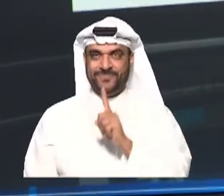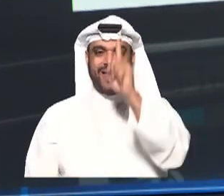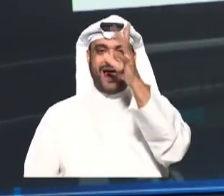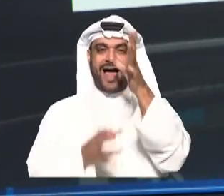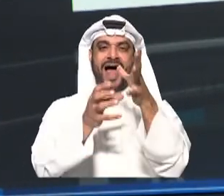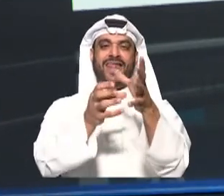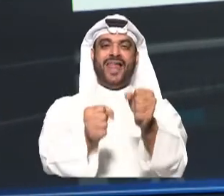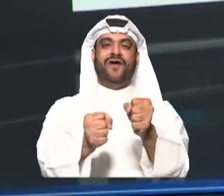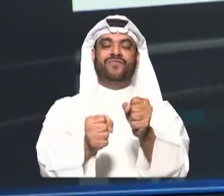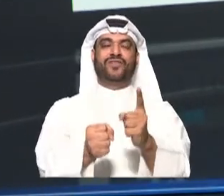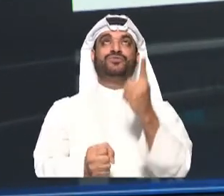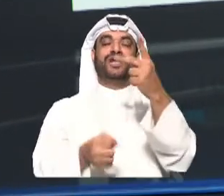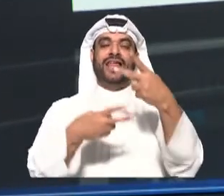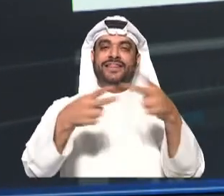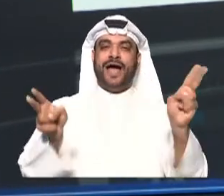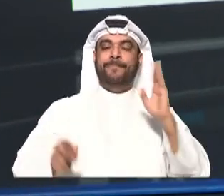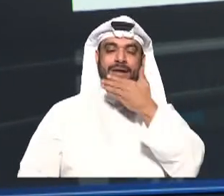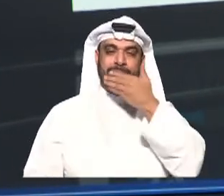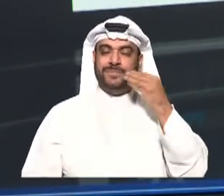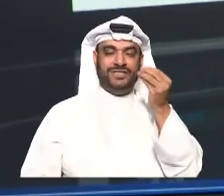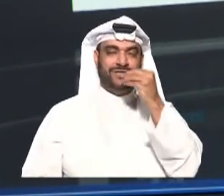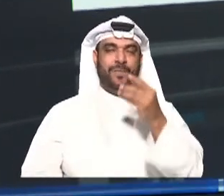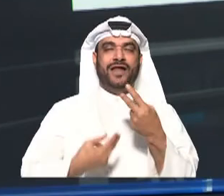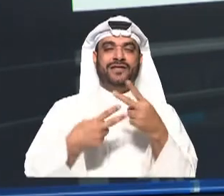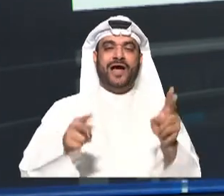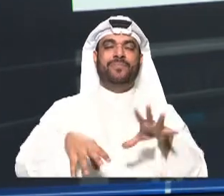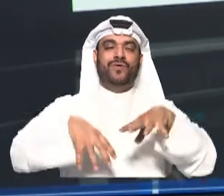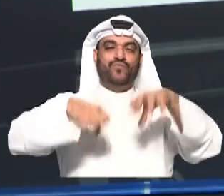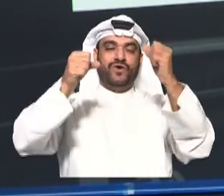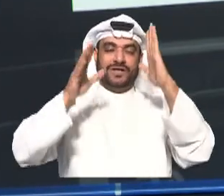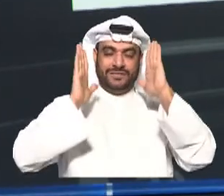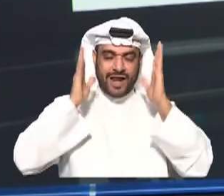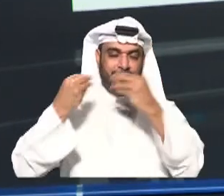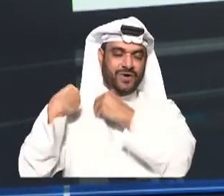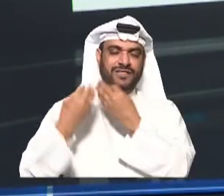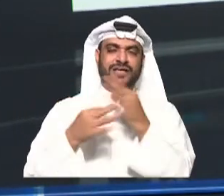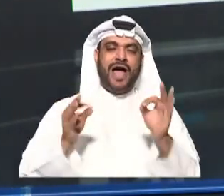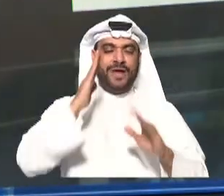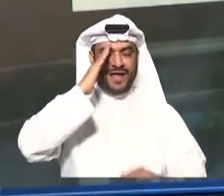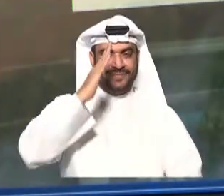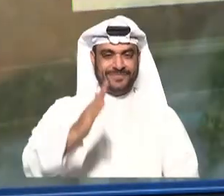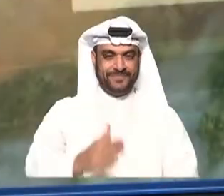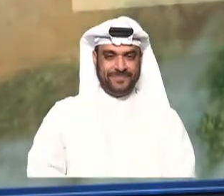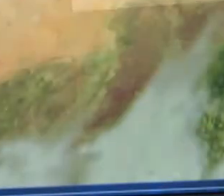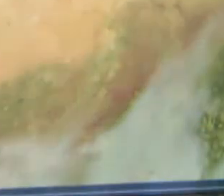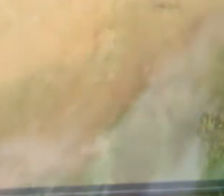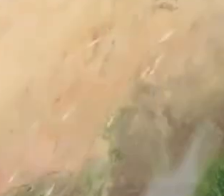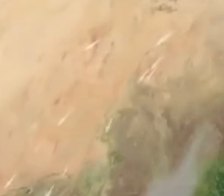تنتهي جولتنا الجوية، لكن بعد درجات الحرارة في بعض العواصم المدن حول العالم.